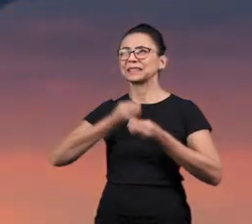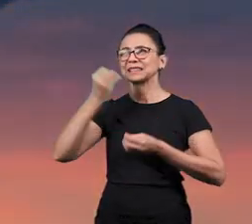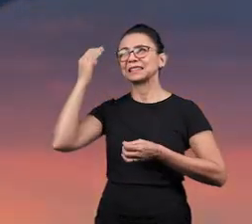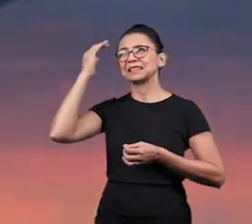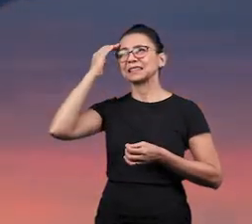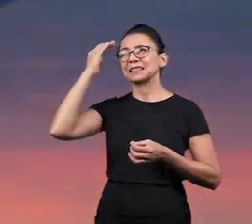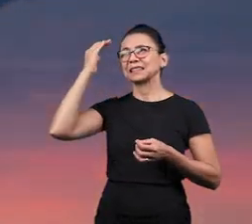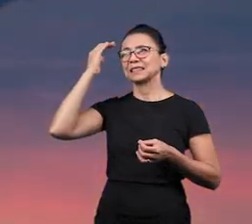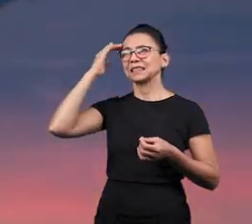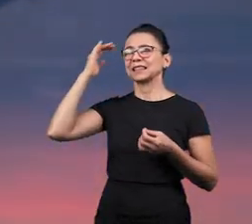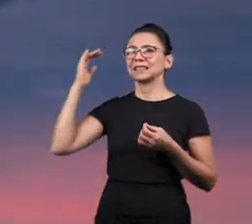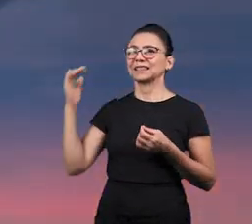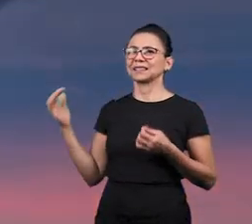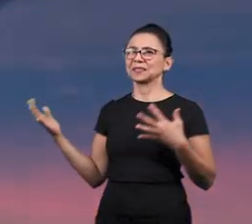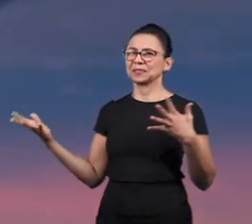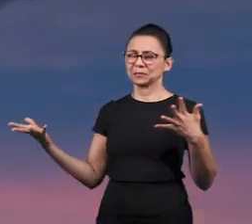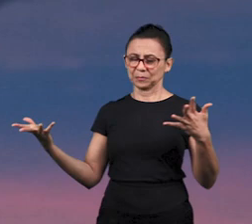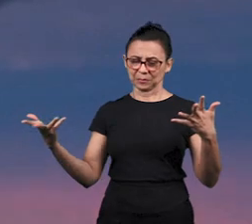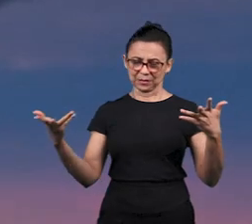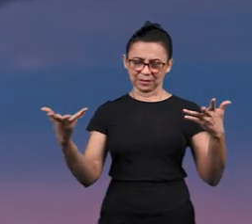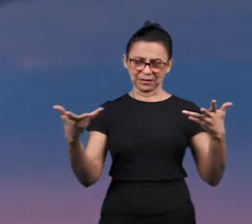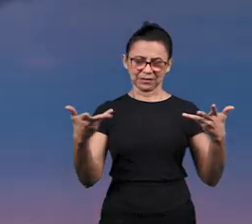Она настолько возвышенная,